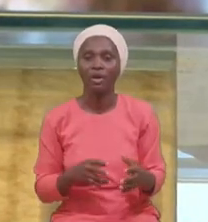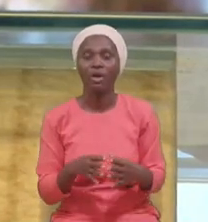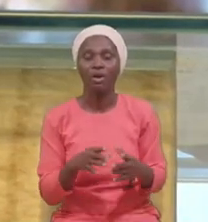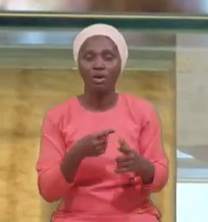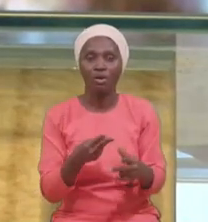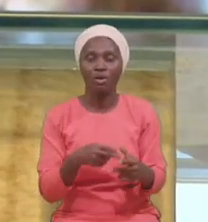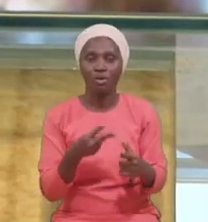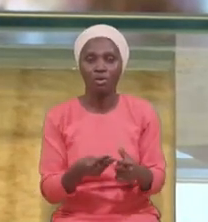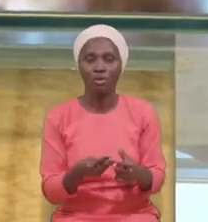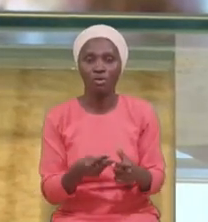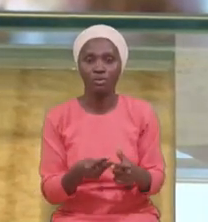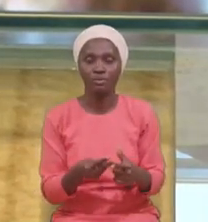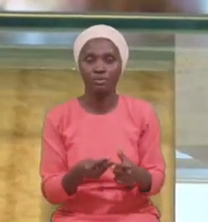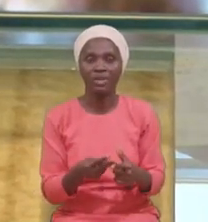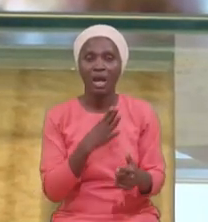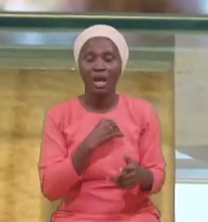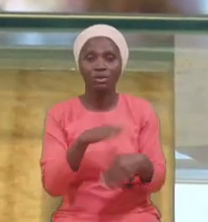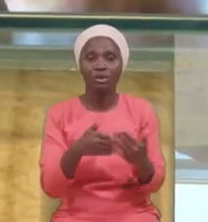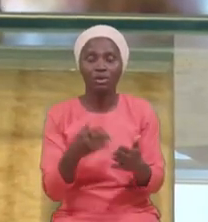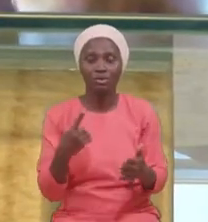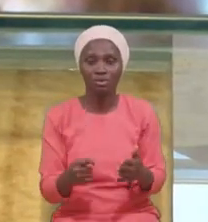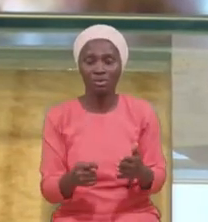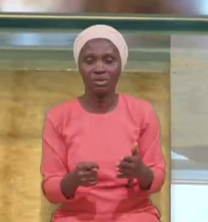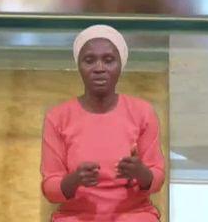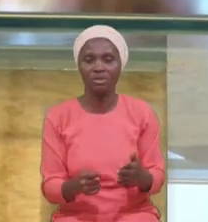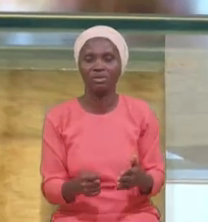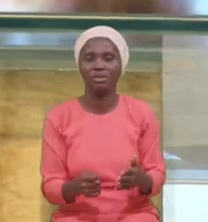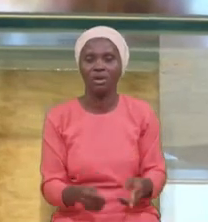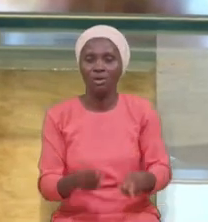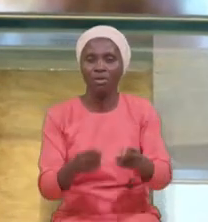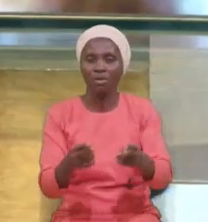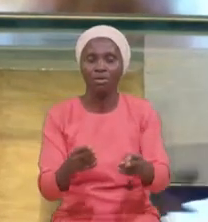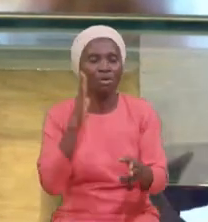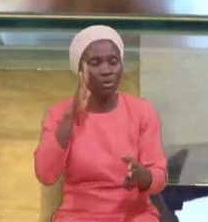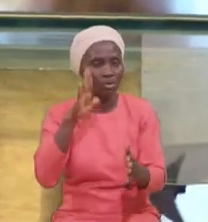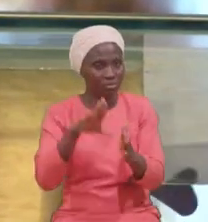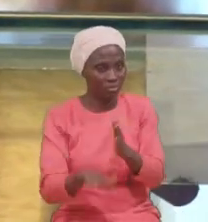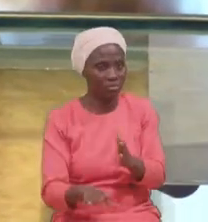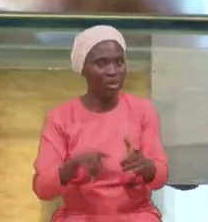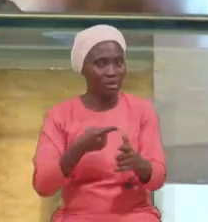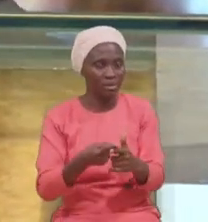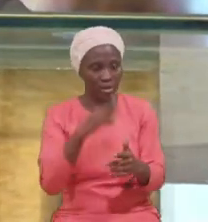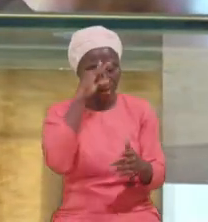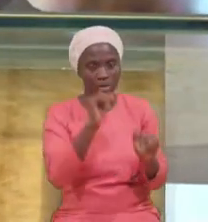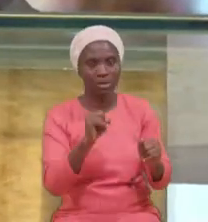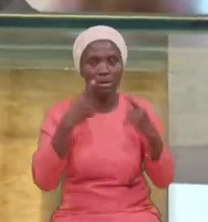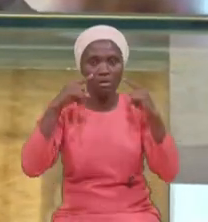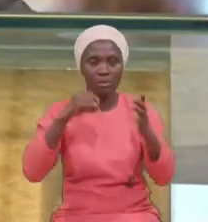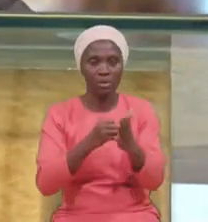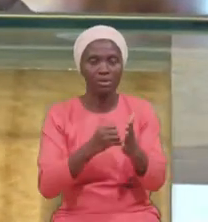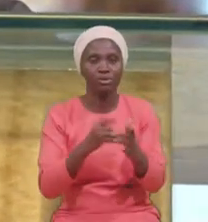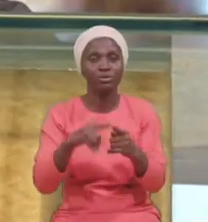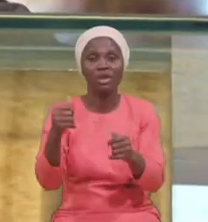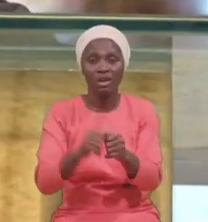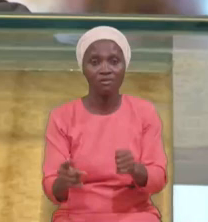de ce qui leur est arrivé comme un choc va aller un peu et l'homme là peut déclarer ça